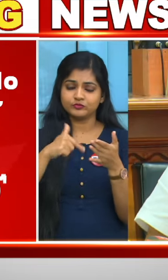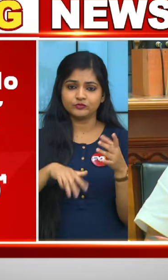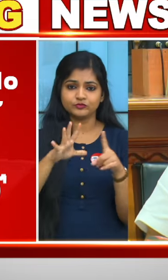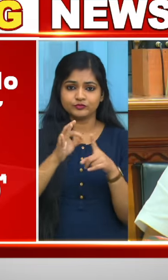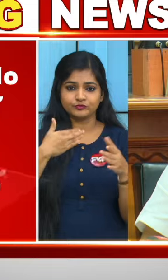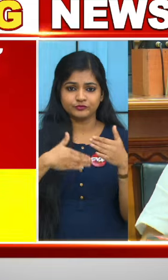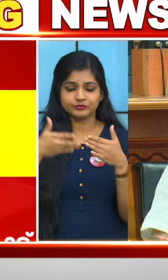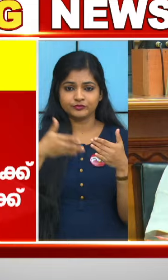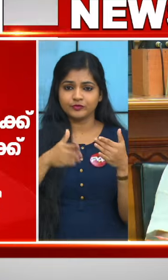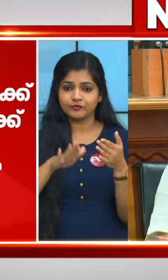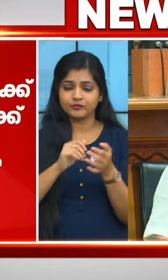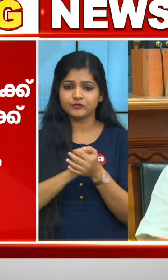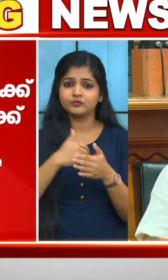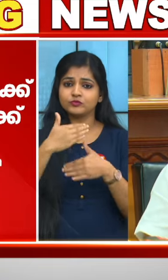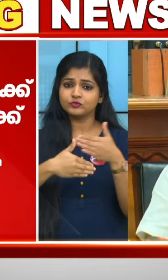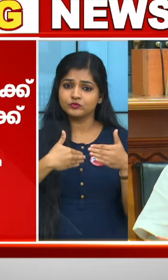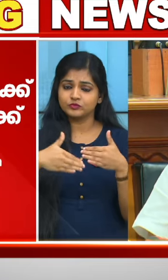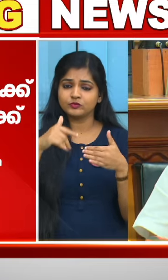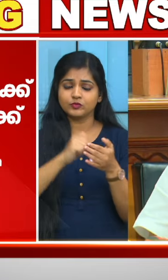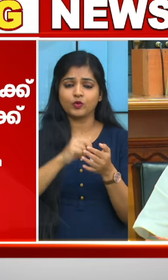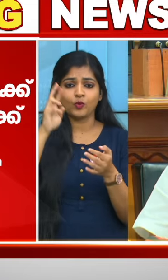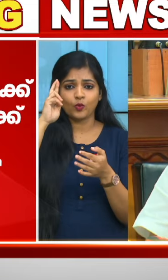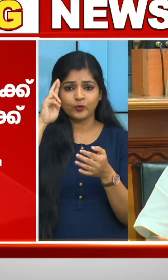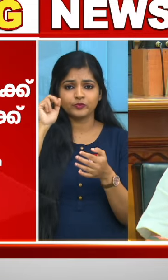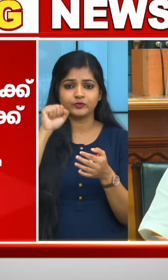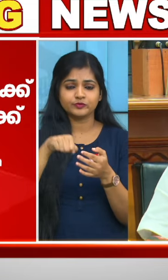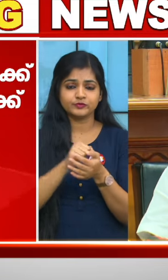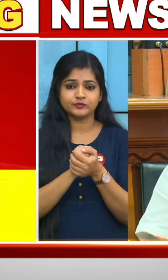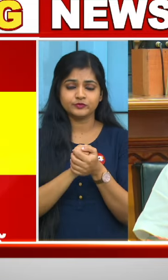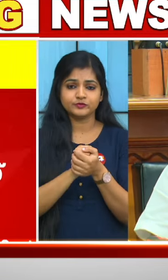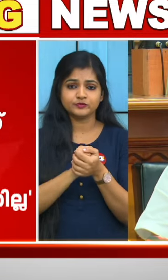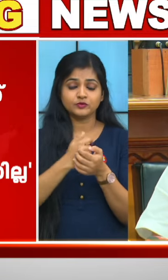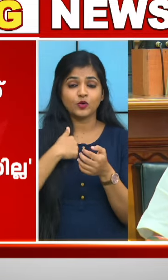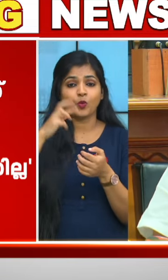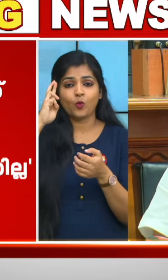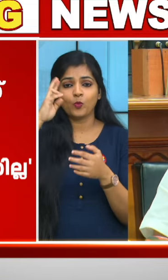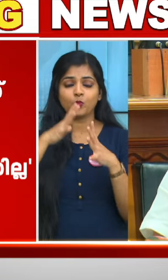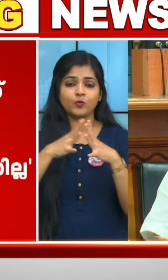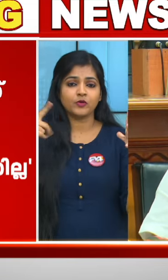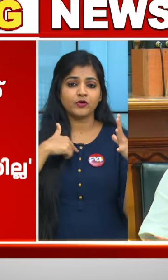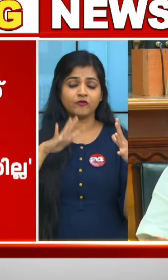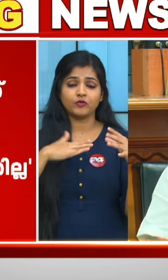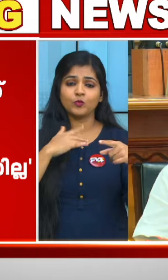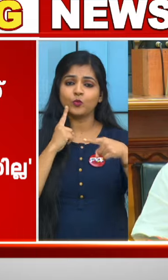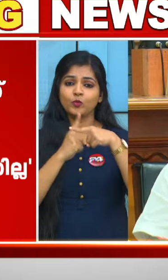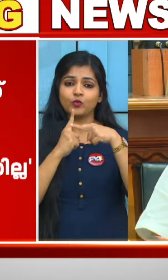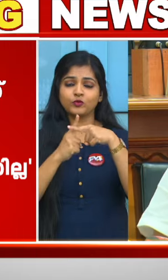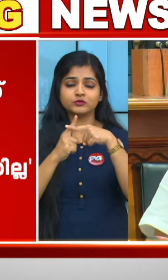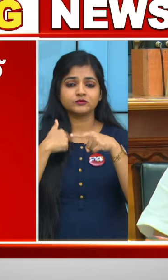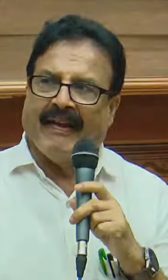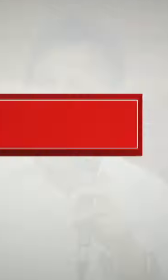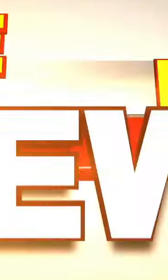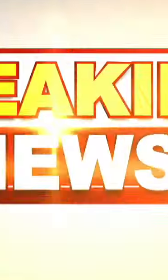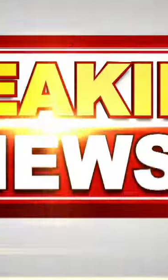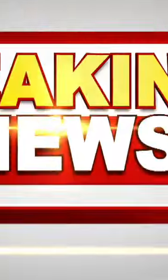വണ്ടി. ഇനി മുന്നോട്ട് പോകുമെന്ന് നമ്മൾ പ്രതീക്ഷിക്കട്ടേന്ന്. ഞാനൊക്കെ പ്രത്യാശയുള്ളവനാണ്, പോസിറ്റീവായിട്ട് ചിന്തിക്കുന്നത്. എപ്പോഴും പോസിറ്റീവുകാരനാണ്, നെഗറ്റീവ്